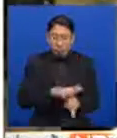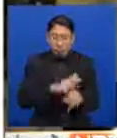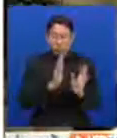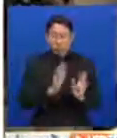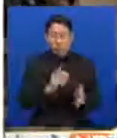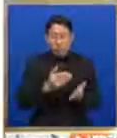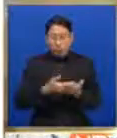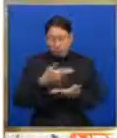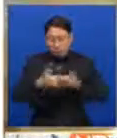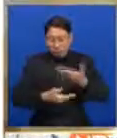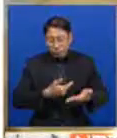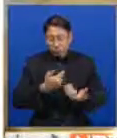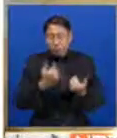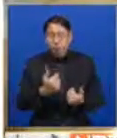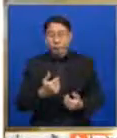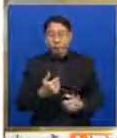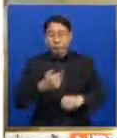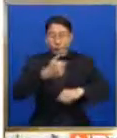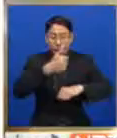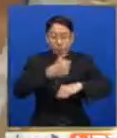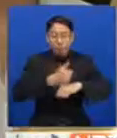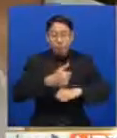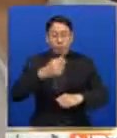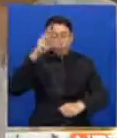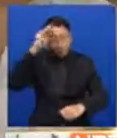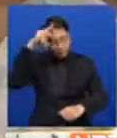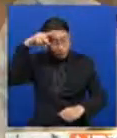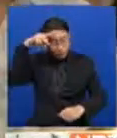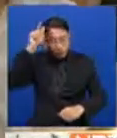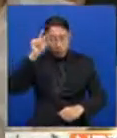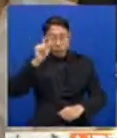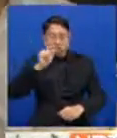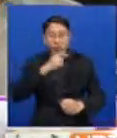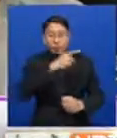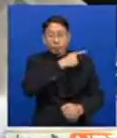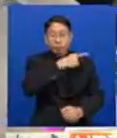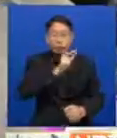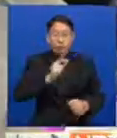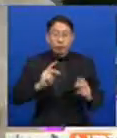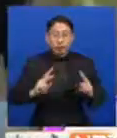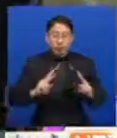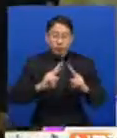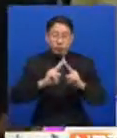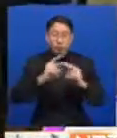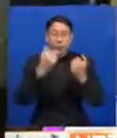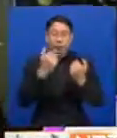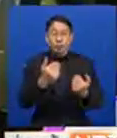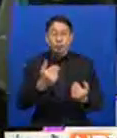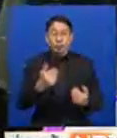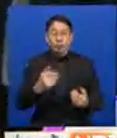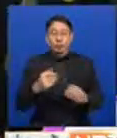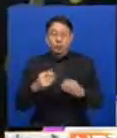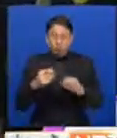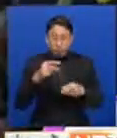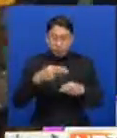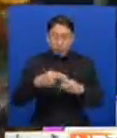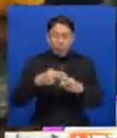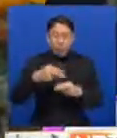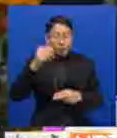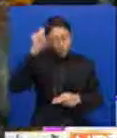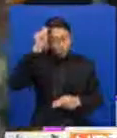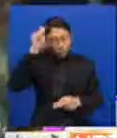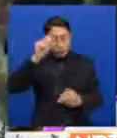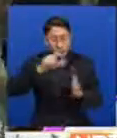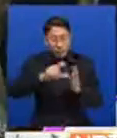ปนัดดาดิสกุลรัฐมนตรีประจำสำนักนายกรัฐมนตรีและปลัดสำนักนายกรัฐมนตรีนะคะพร้อมด้วยนายอัมพลวงษ์ศิริคา